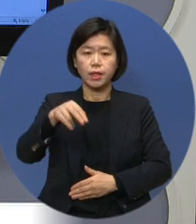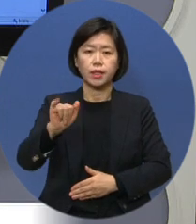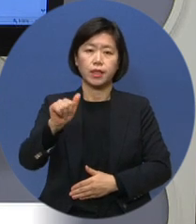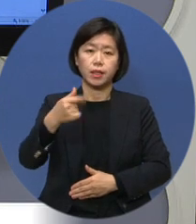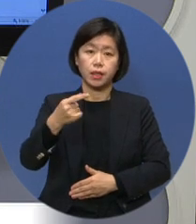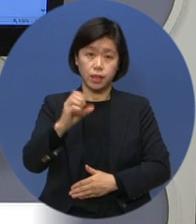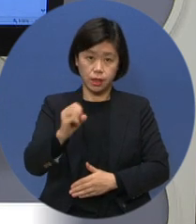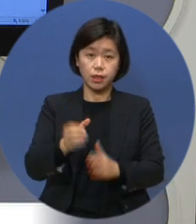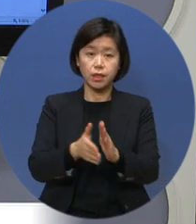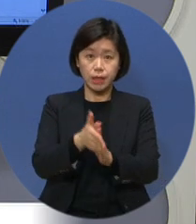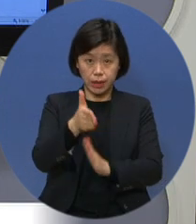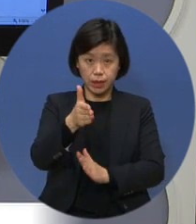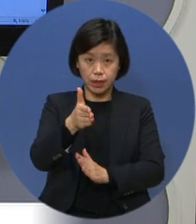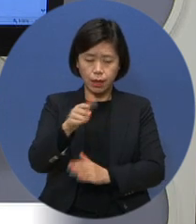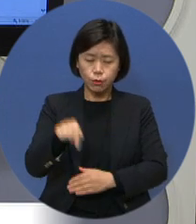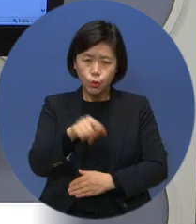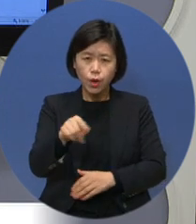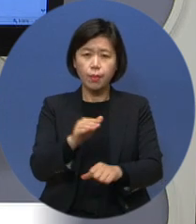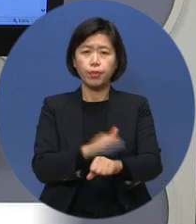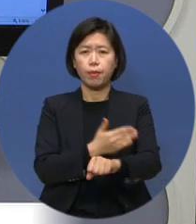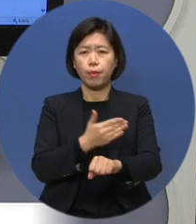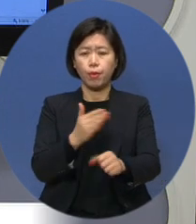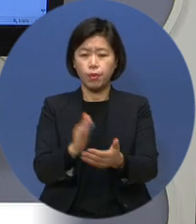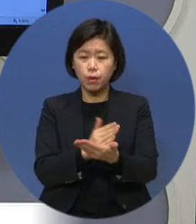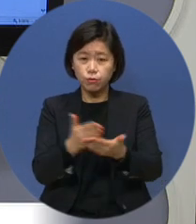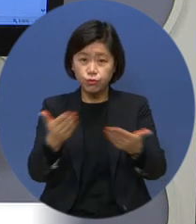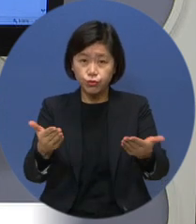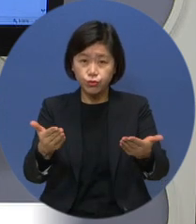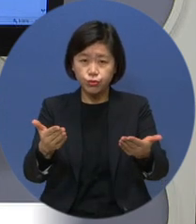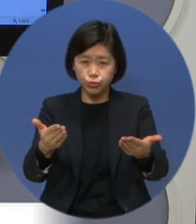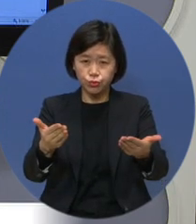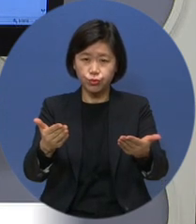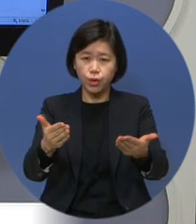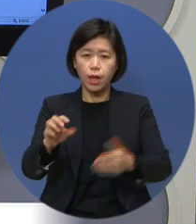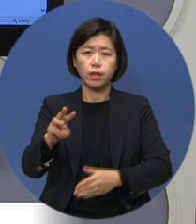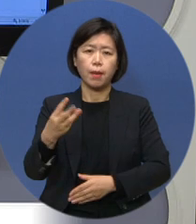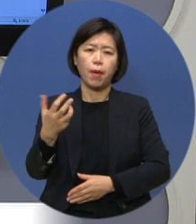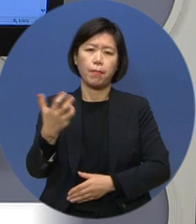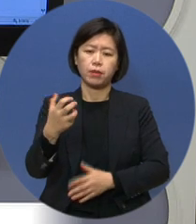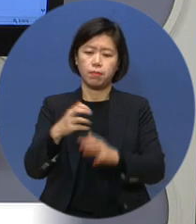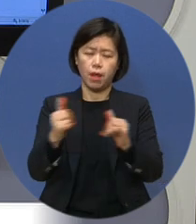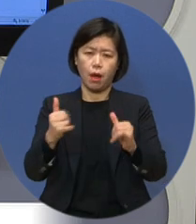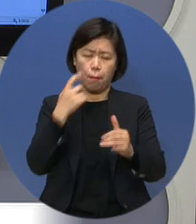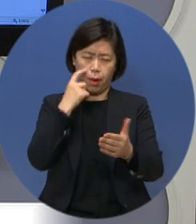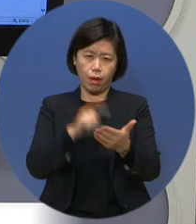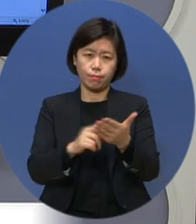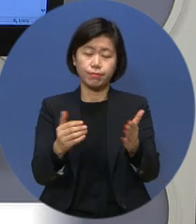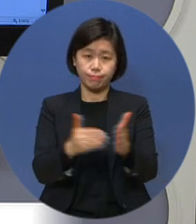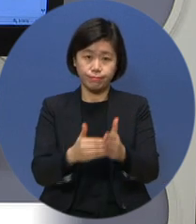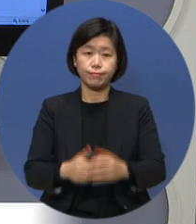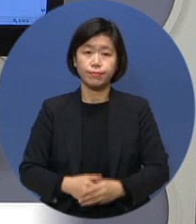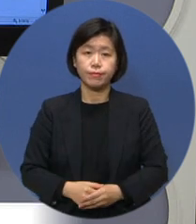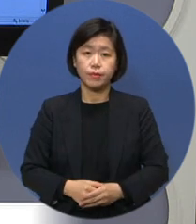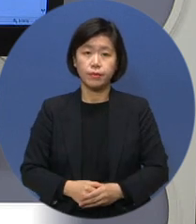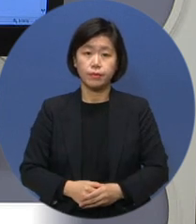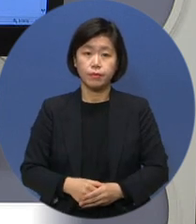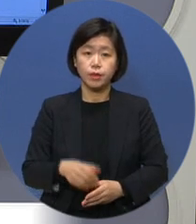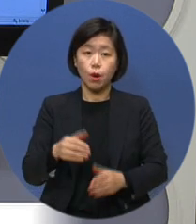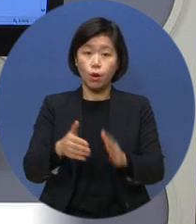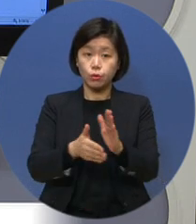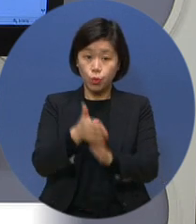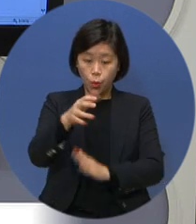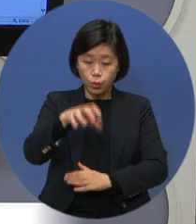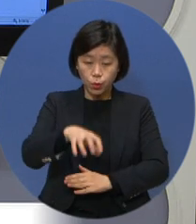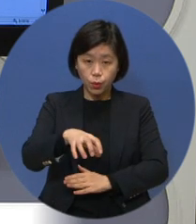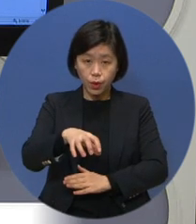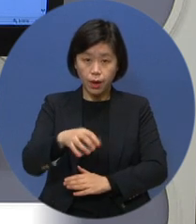상자는 380 명에 이르는 데요 도와 시 의 재난 기본소득 지원금 환수 베 상자가 200여명